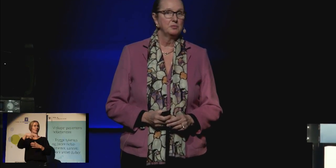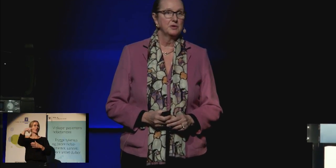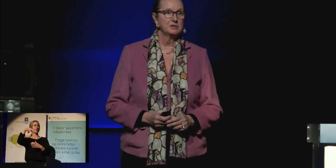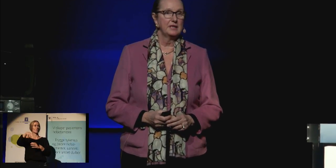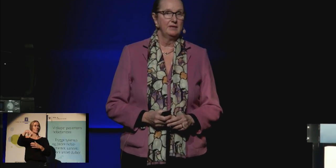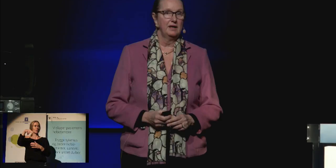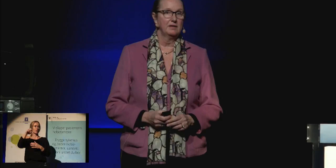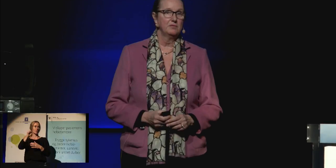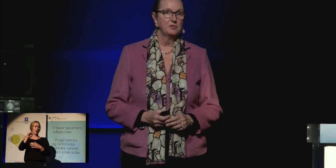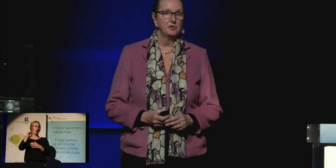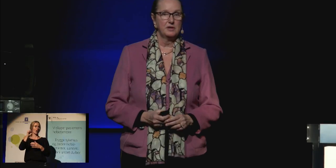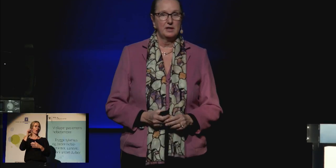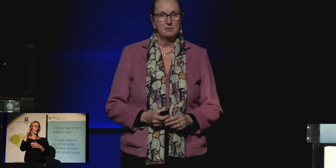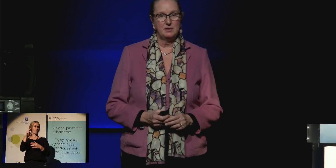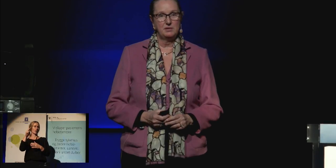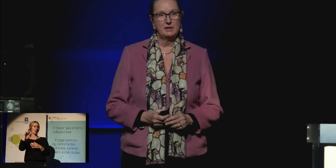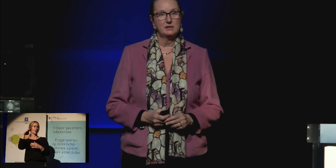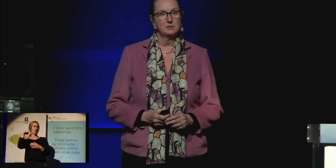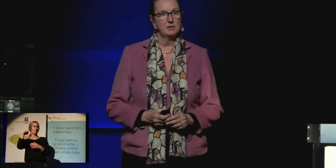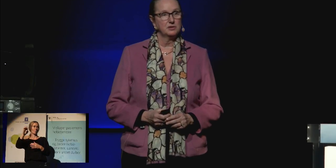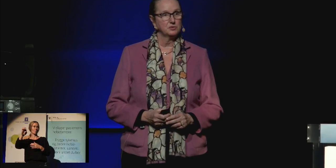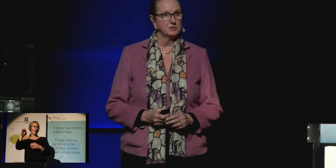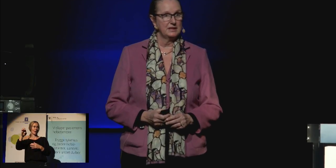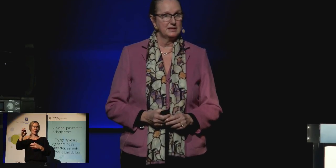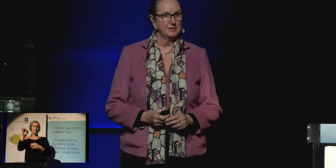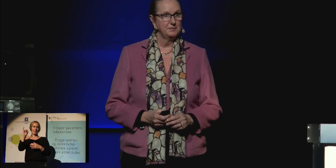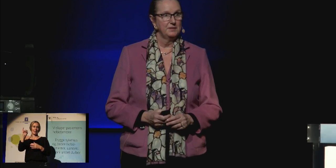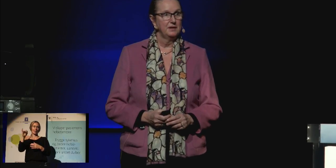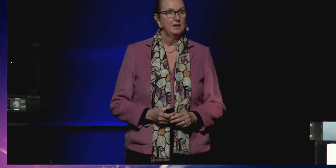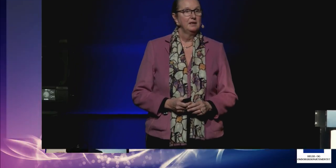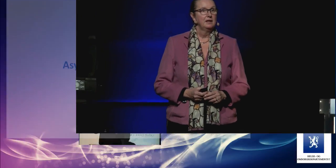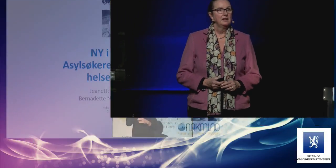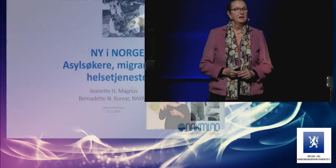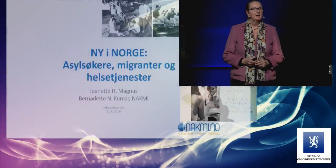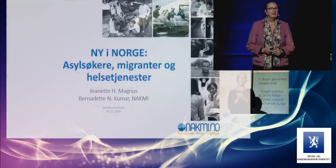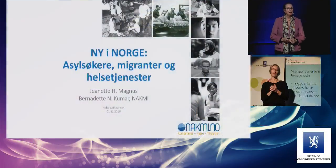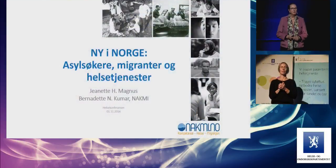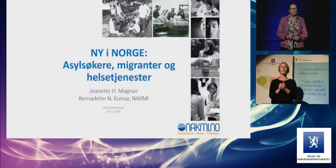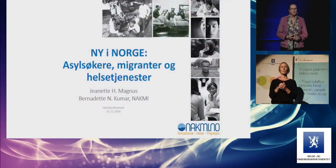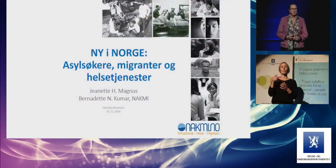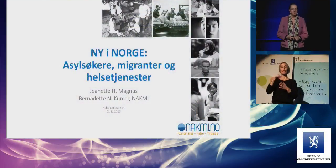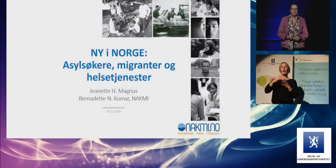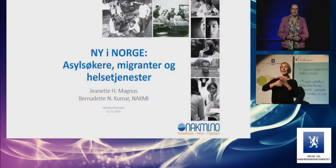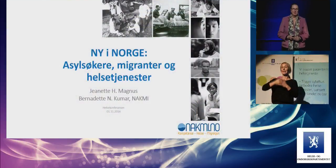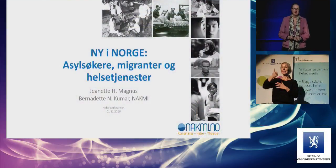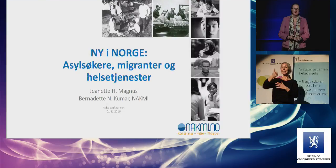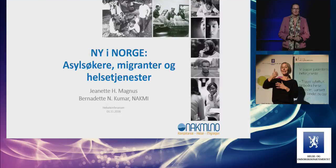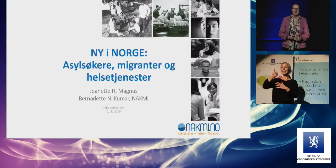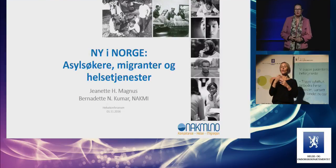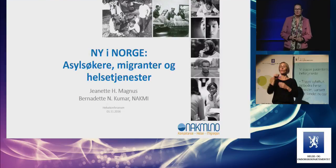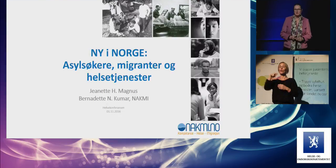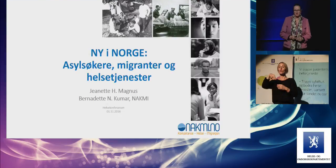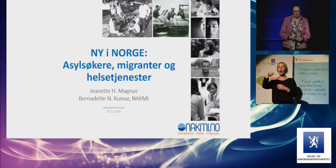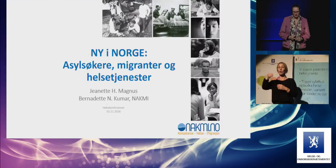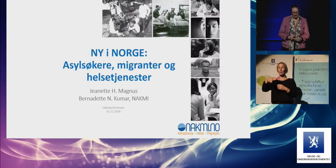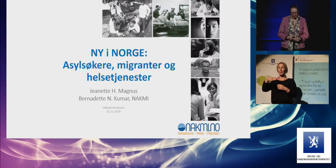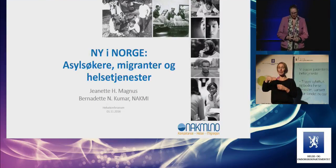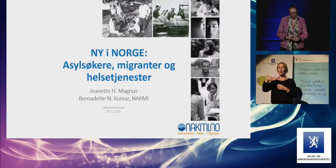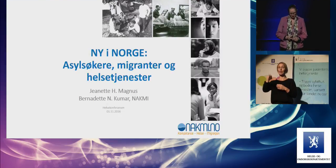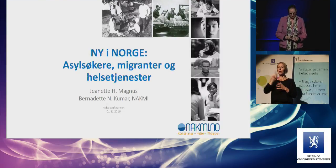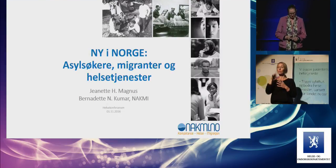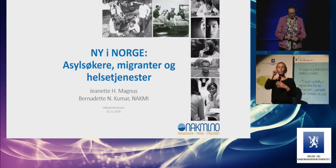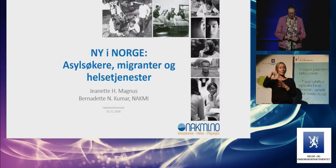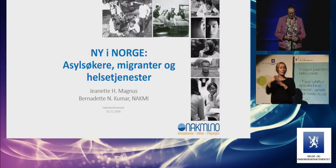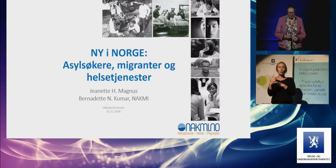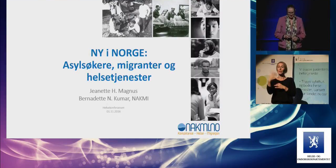nasjonale kompetanseenheten for minoritets- og migrasjonshelse. Direktør for NAKMI ble dessverre forhindret